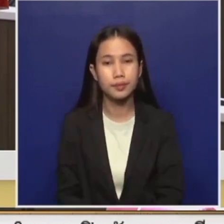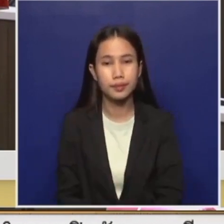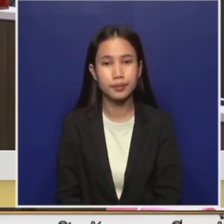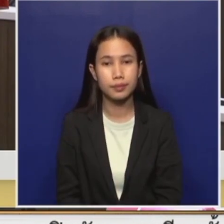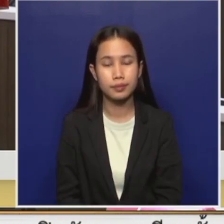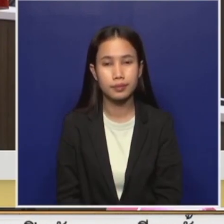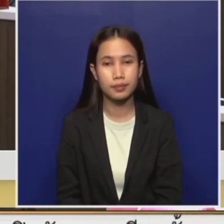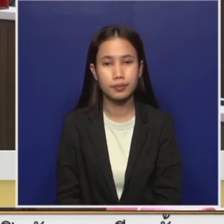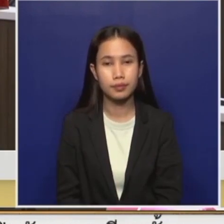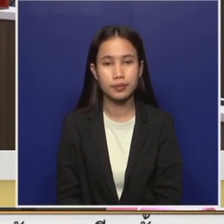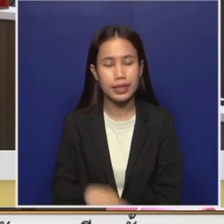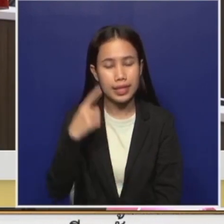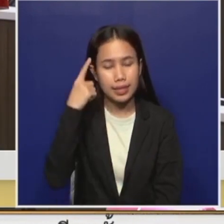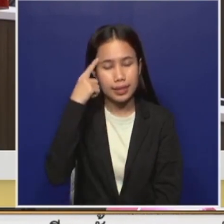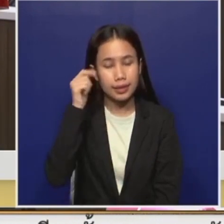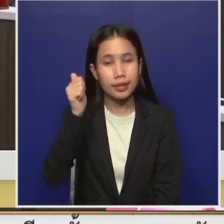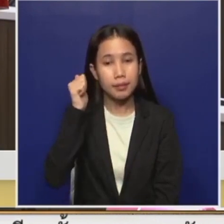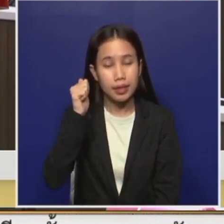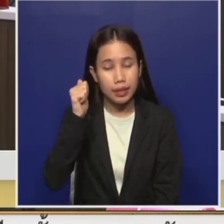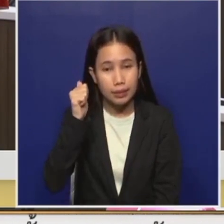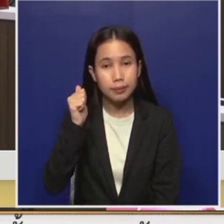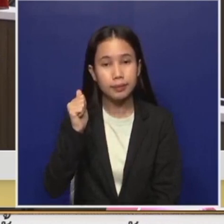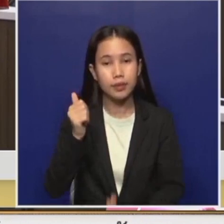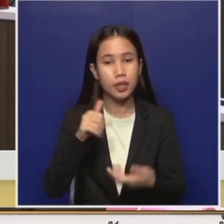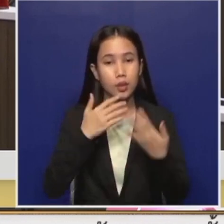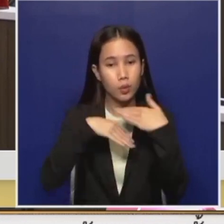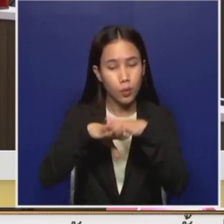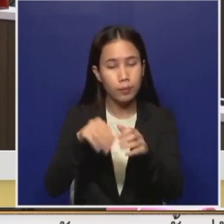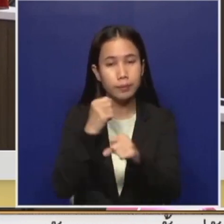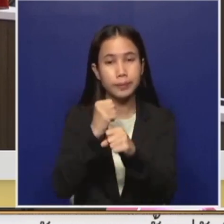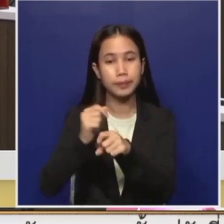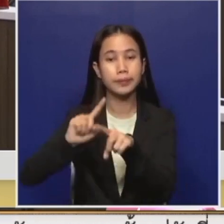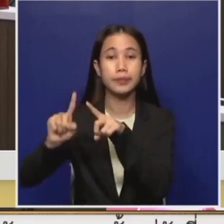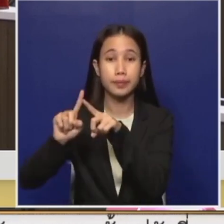กลอบแนวคดเดิมๆที่ท่านรวมคิดร่มกนทำเพื่อจะ